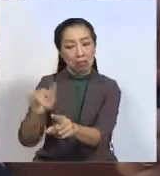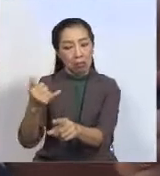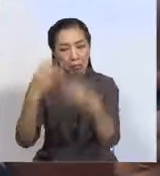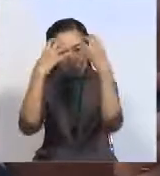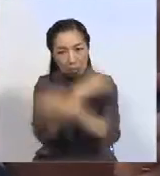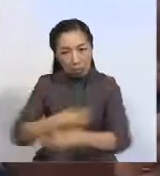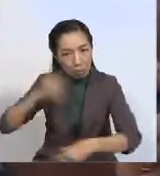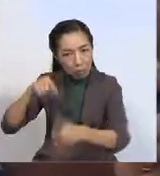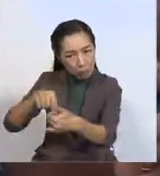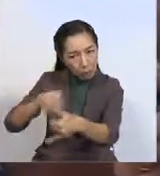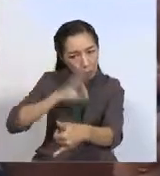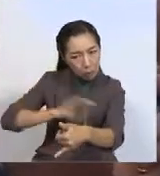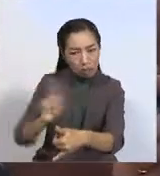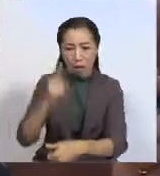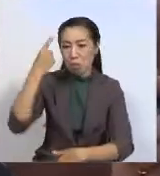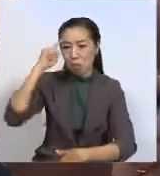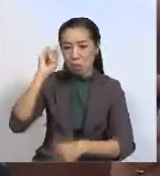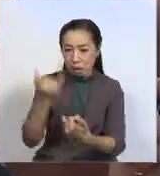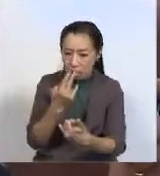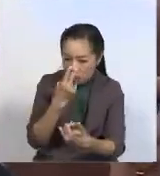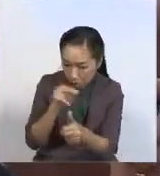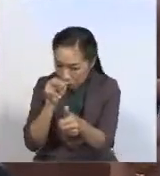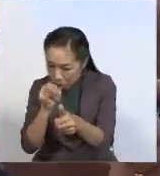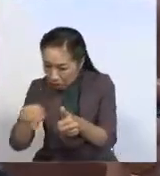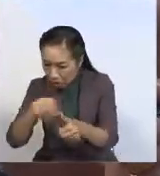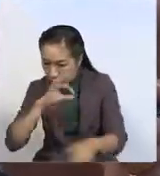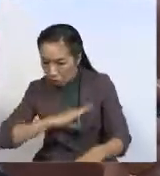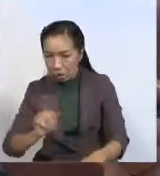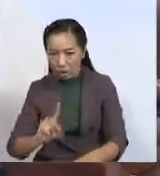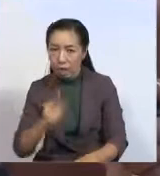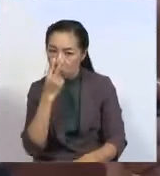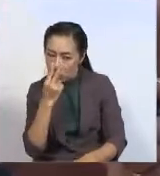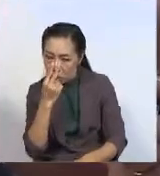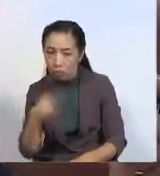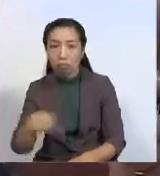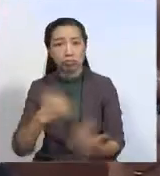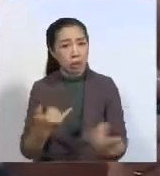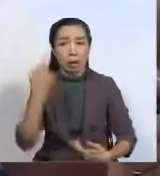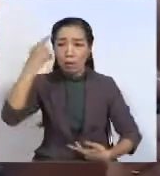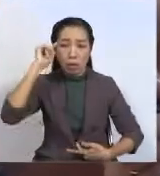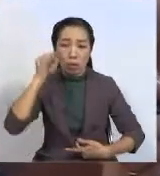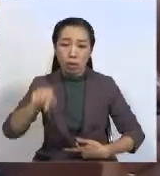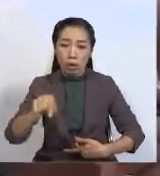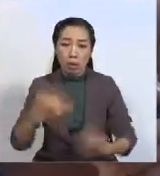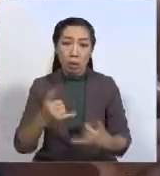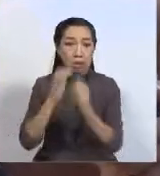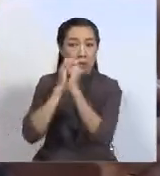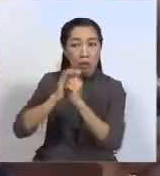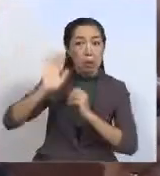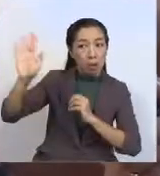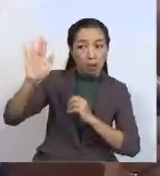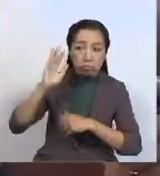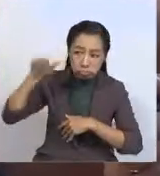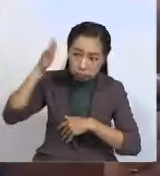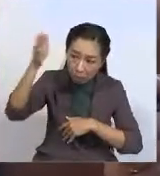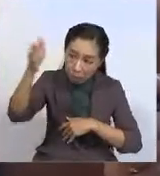ภาพของหลินหุยว่ามีความรู้สึกรู้สาอย่างไรนะครับเรายังไม่รู้ว่าทางการจีนนั้นเนี่ยท้ายที่สุด